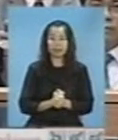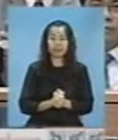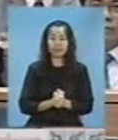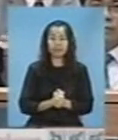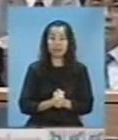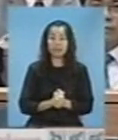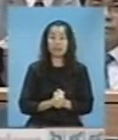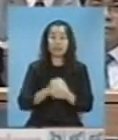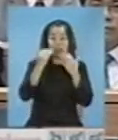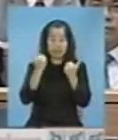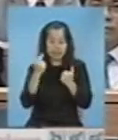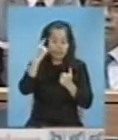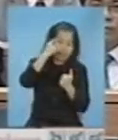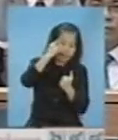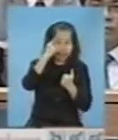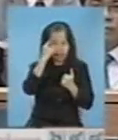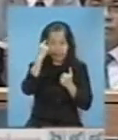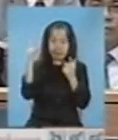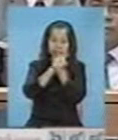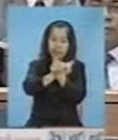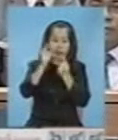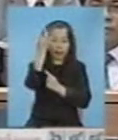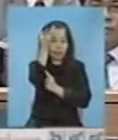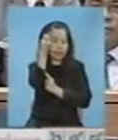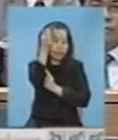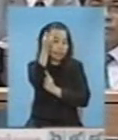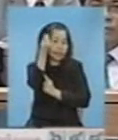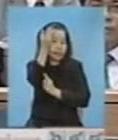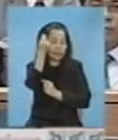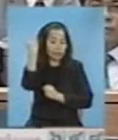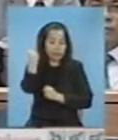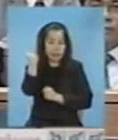ท่ามกลางข้อกังขาจากสังคมครับท่านประธาน